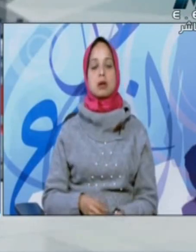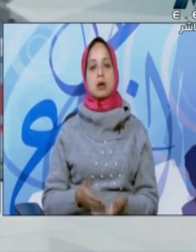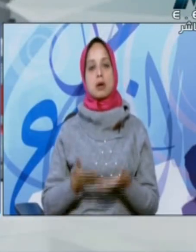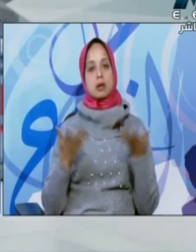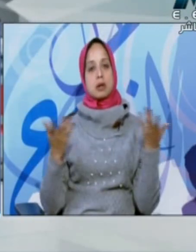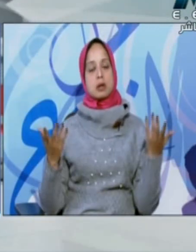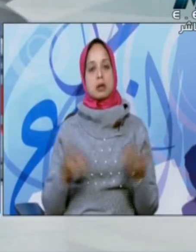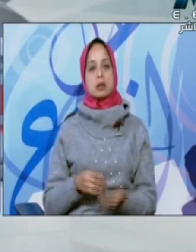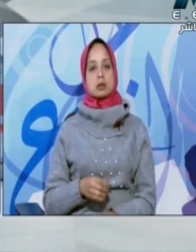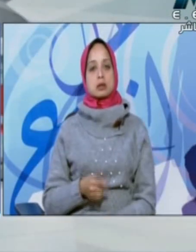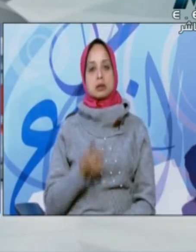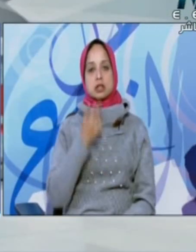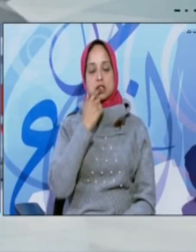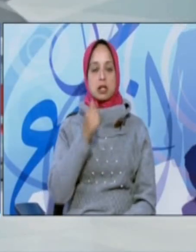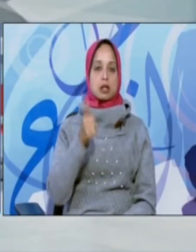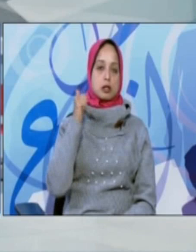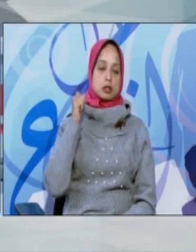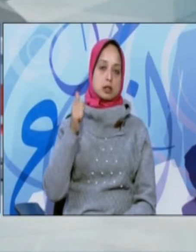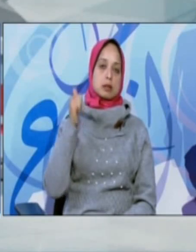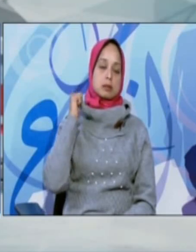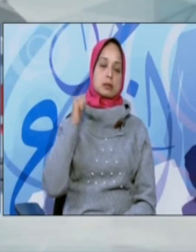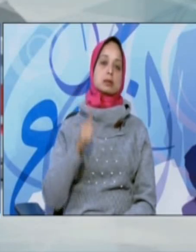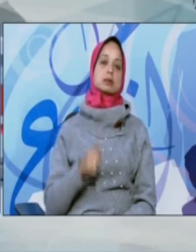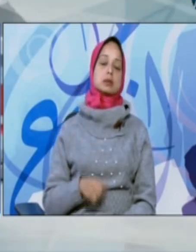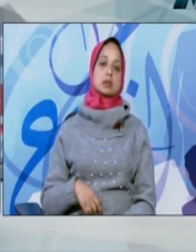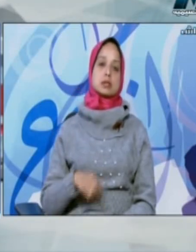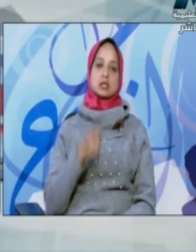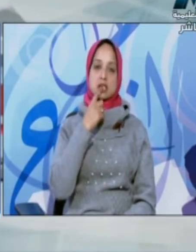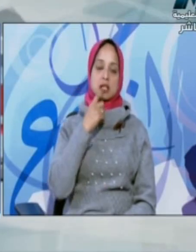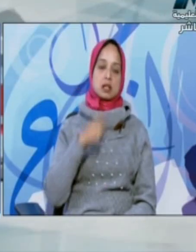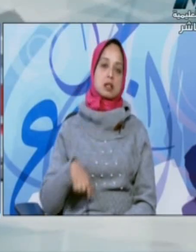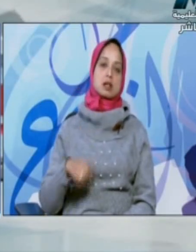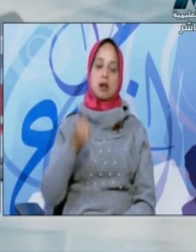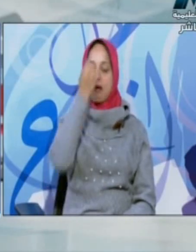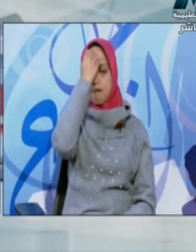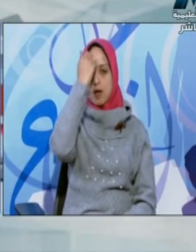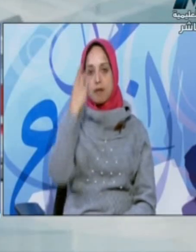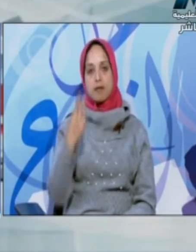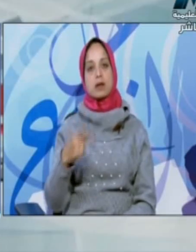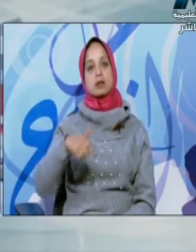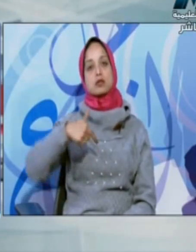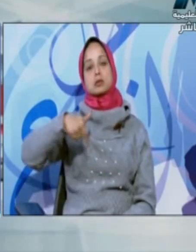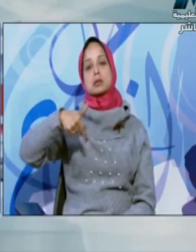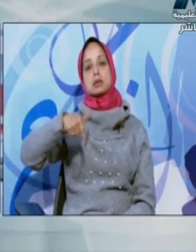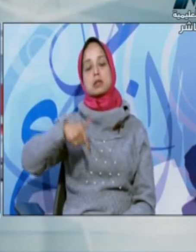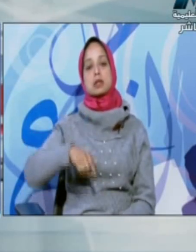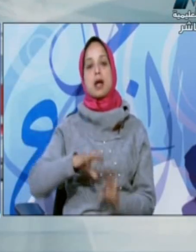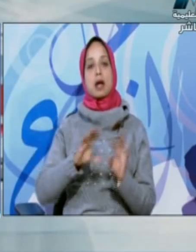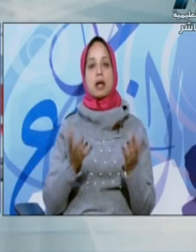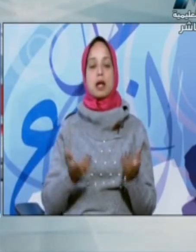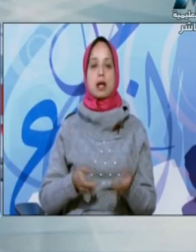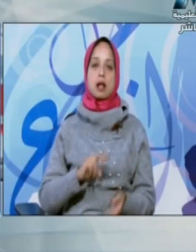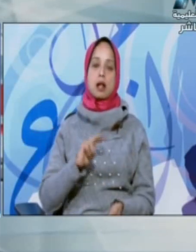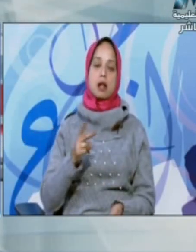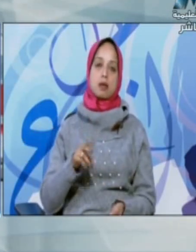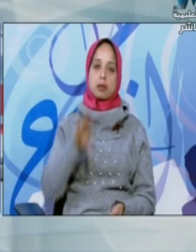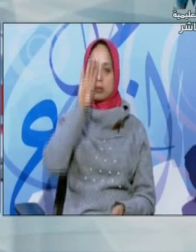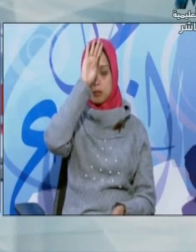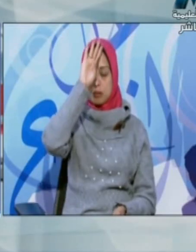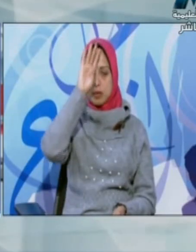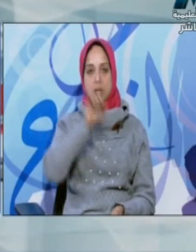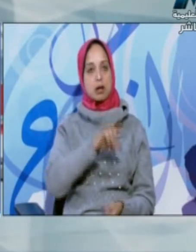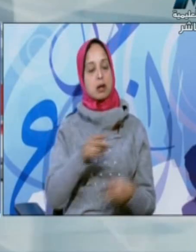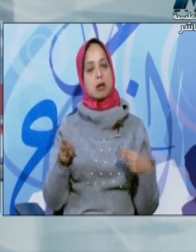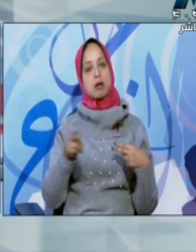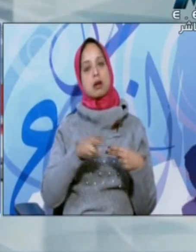طب السؤال ده كان جاي السنة اللي قبل اللي فاتت 2016، ماذا يحدث إذا رفض الملك الإنذار